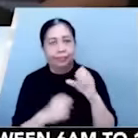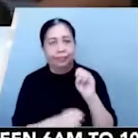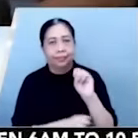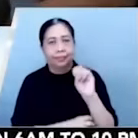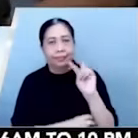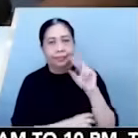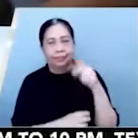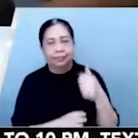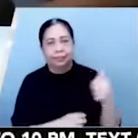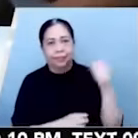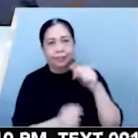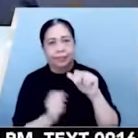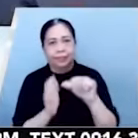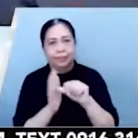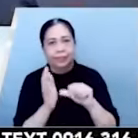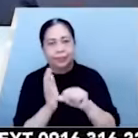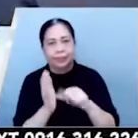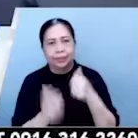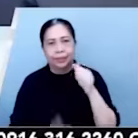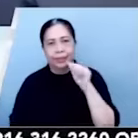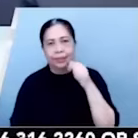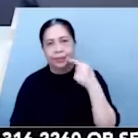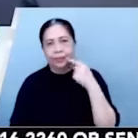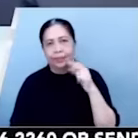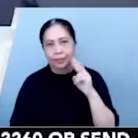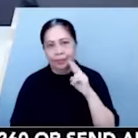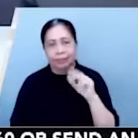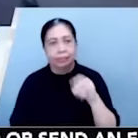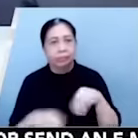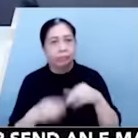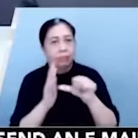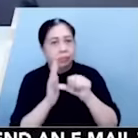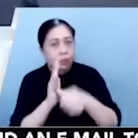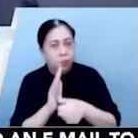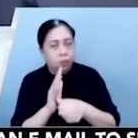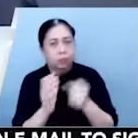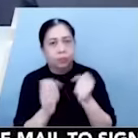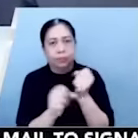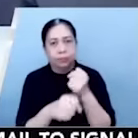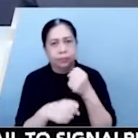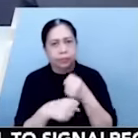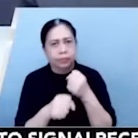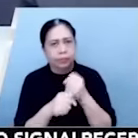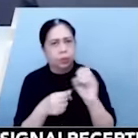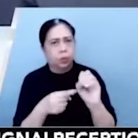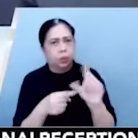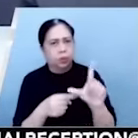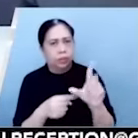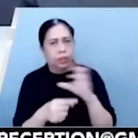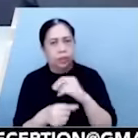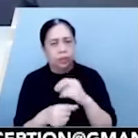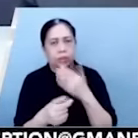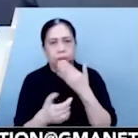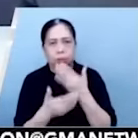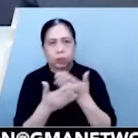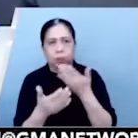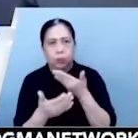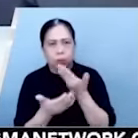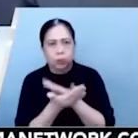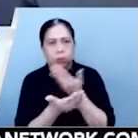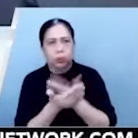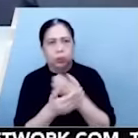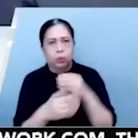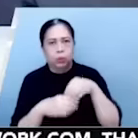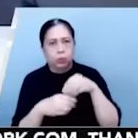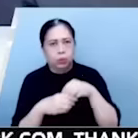Attorney Annette Gozon Valdez na binigyang diin ang pagbuo ng mga orihinal at bagong content para sa lumalawak na